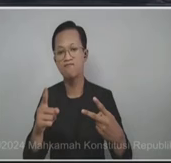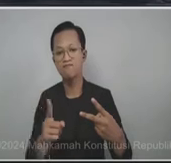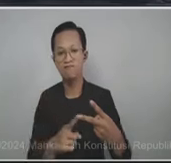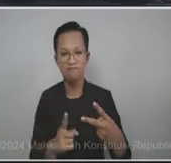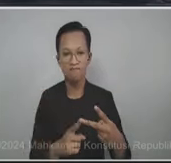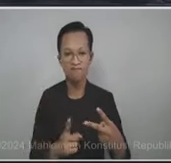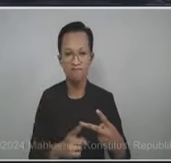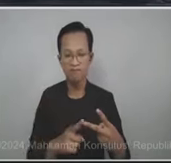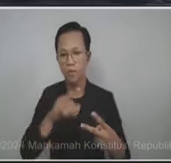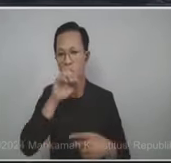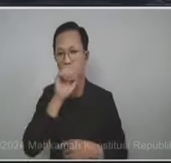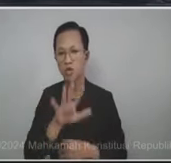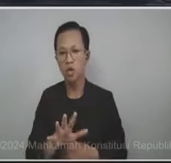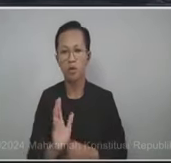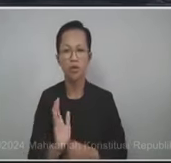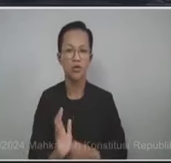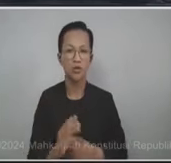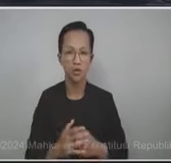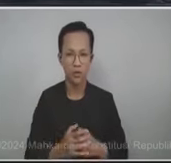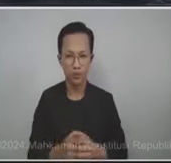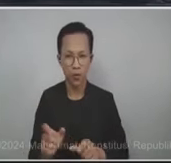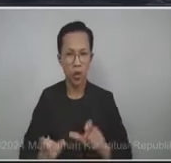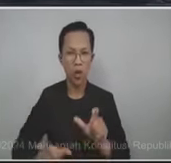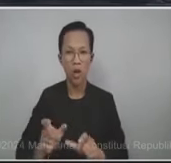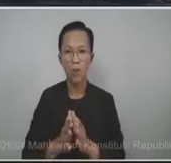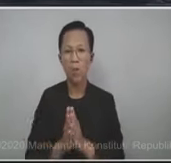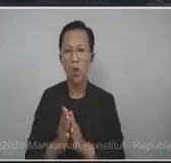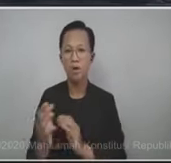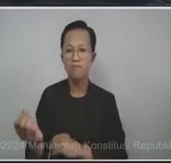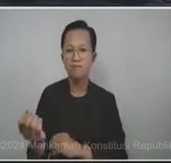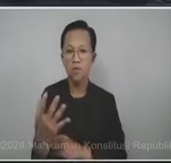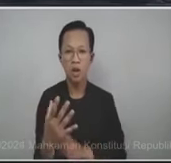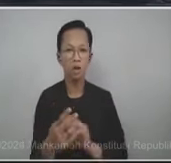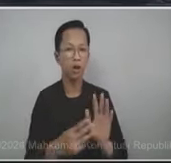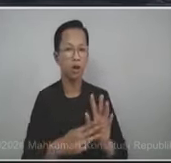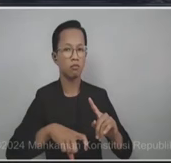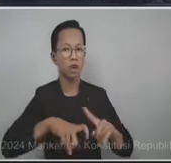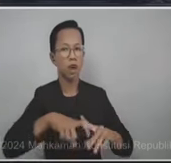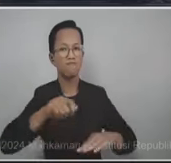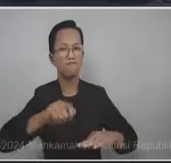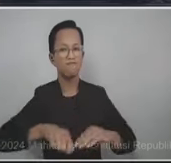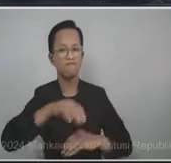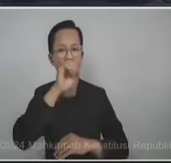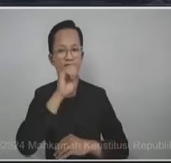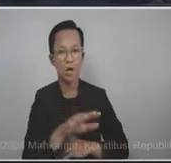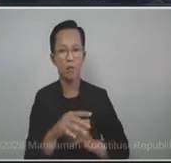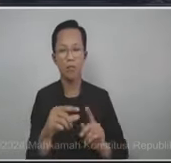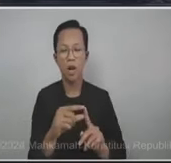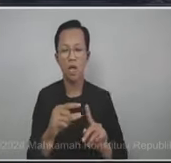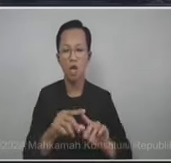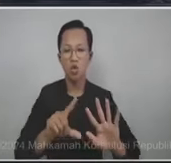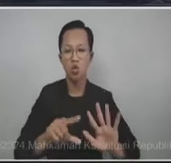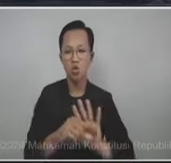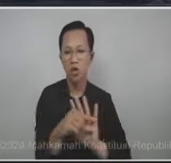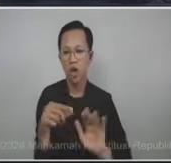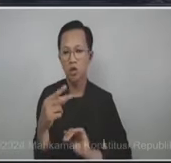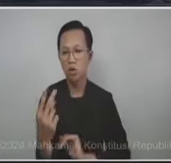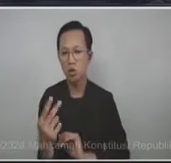dianggap diucapkan para pemohon memohon kepada mahkamah untuk menyatakan pasal 7 ayat 2 huruf e UU 10